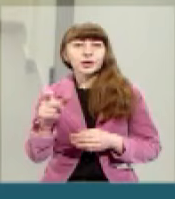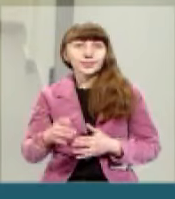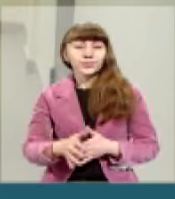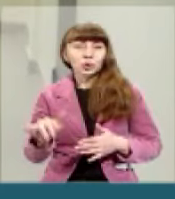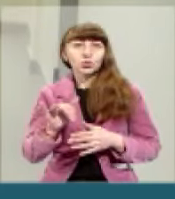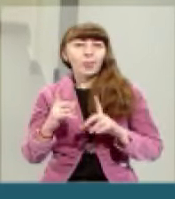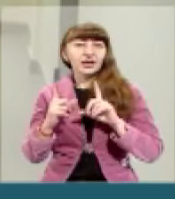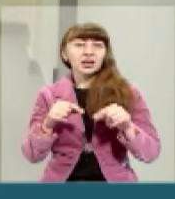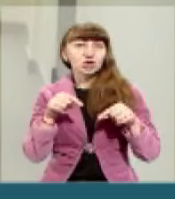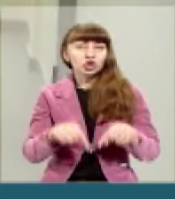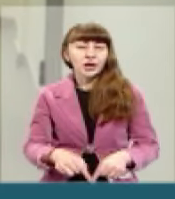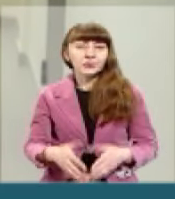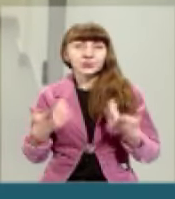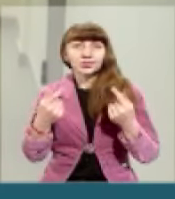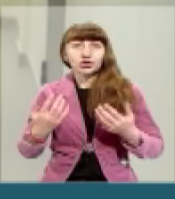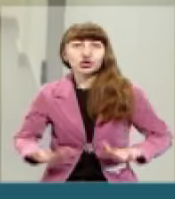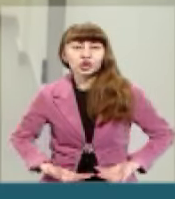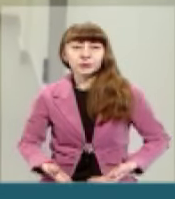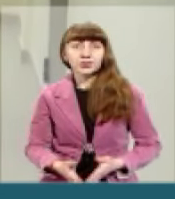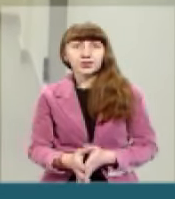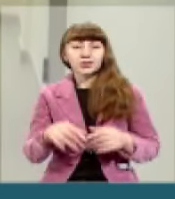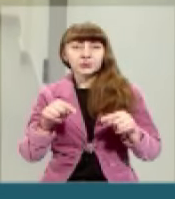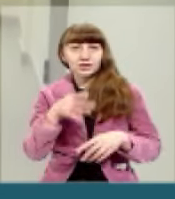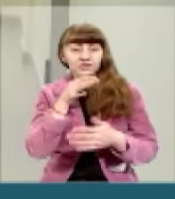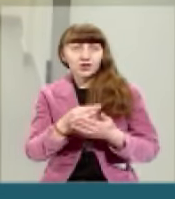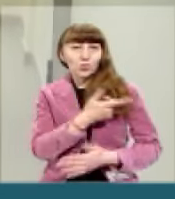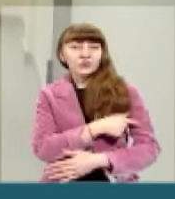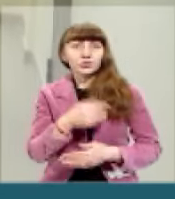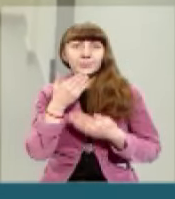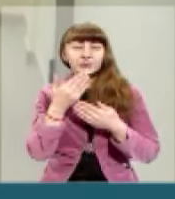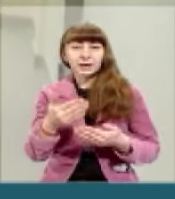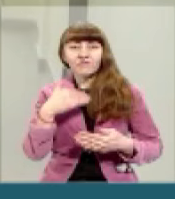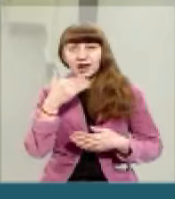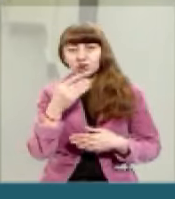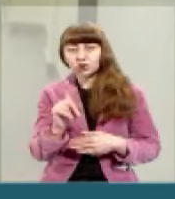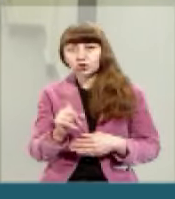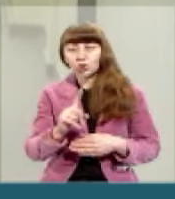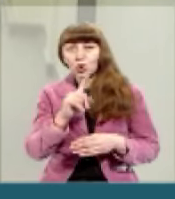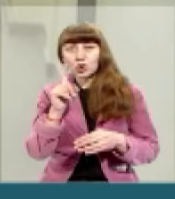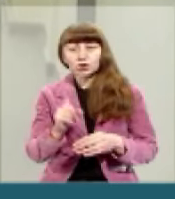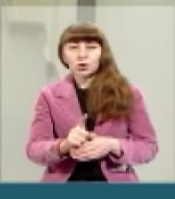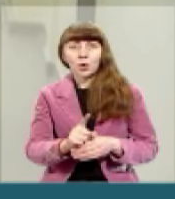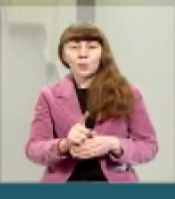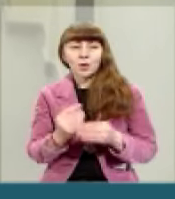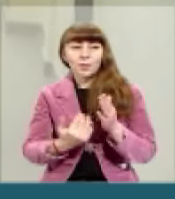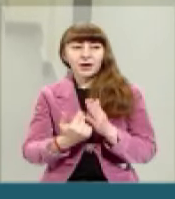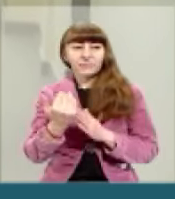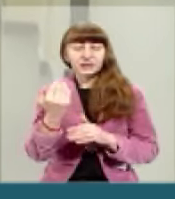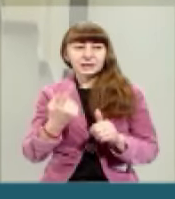куда приезжать. И здесь вот в своем депутатском запросе я говорила о том, что для того, чтобы поднять статус